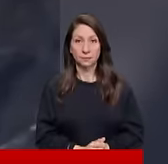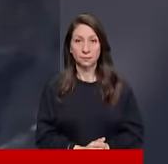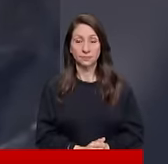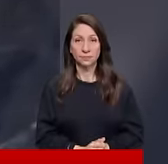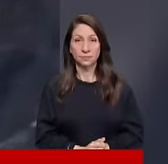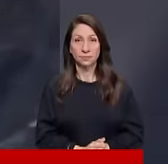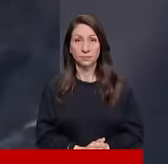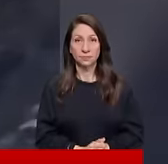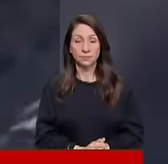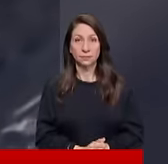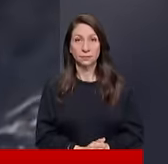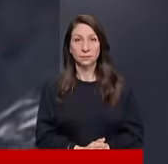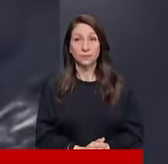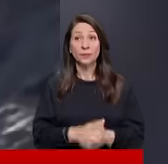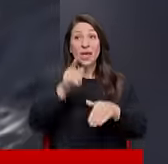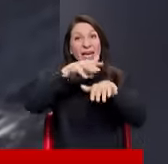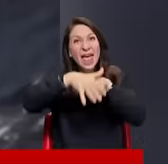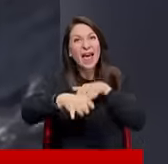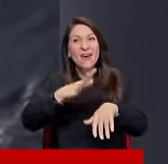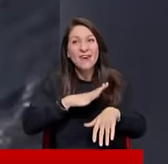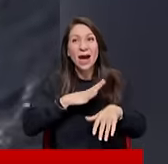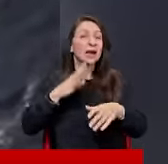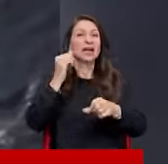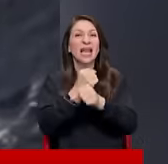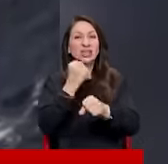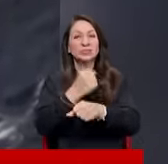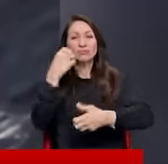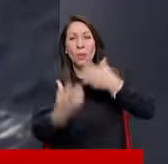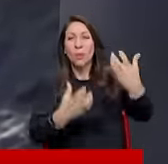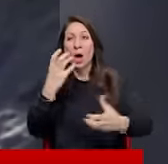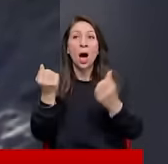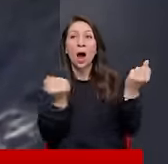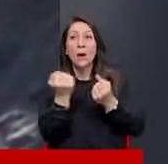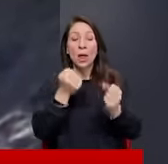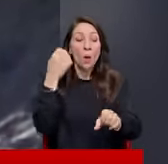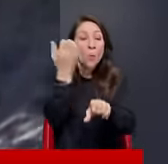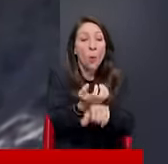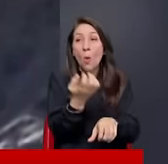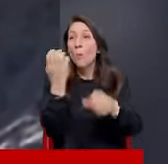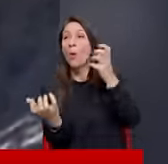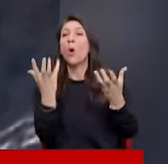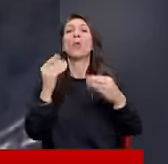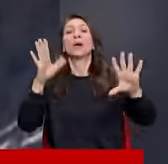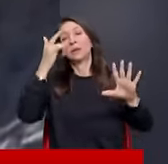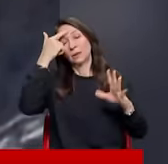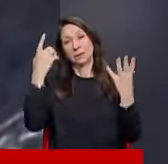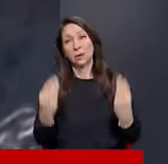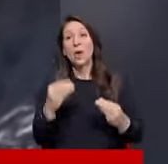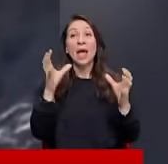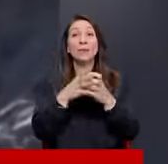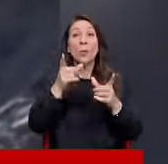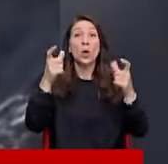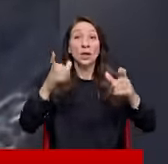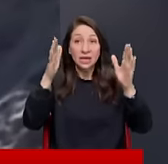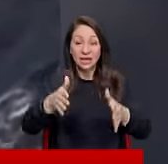Tamam, komple iyiydi şu an. Heyelan sırasında düşen kayaların ve taşların otomobilleri isabet etmemesi teselli oldu. Ekipler hemen bölgeye